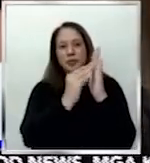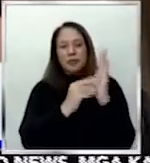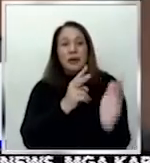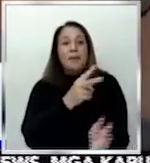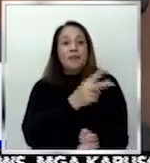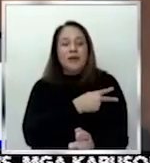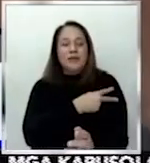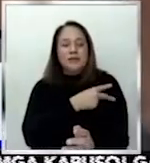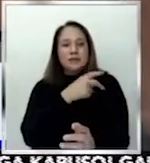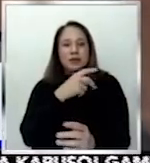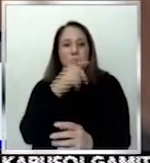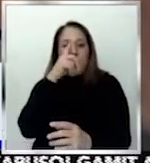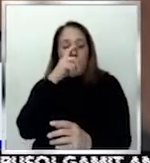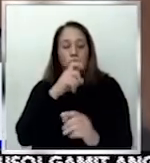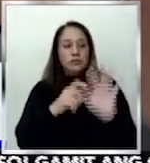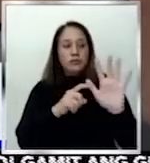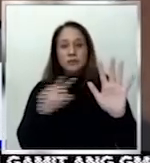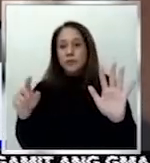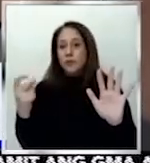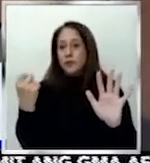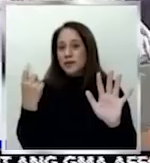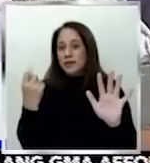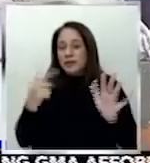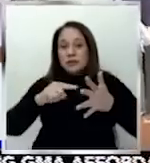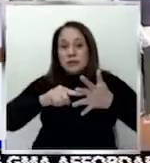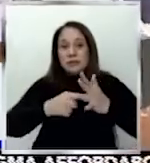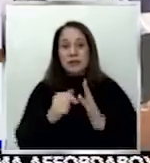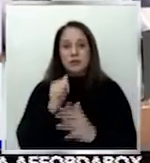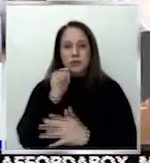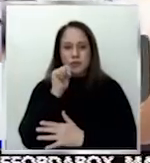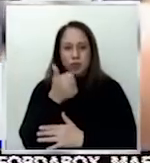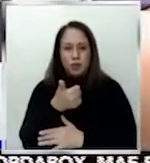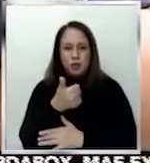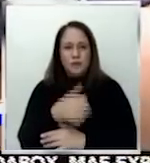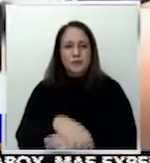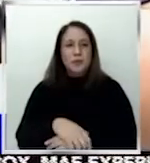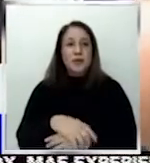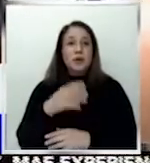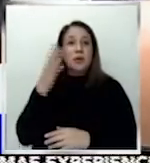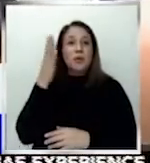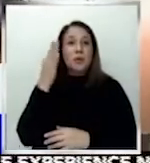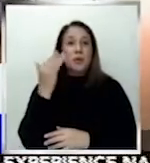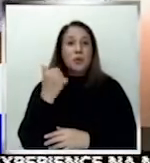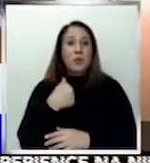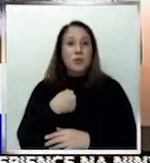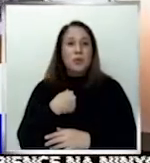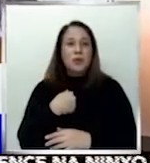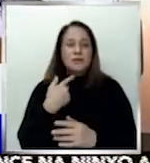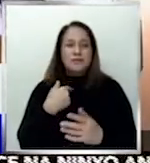5 to 11 years old na magsisimula bukas. Sila po yung kalaw ko doon sa school.